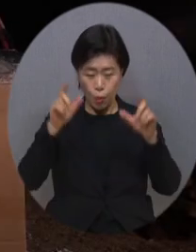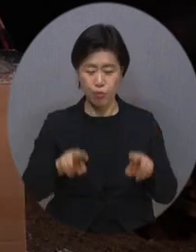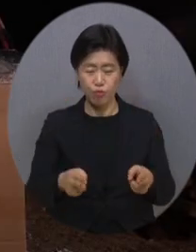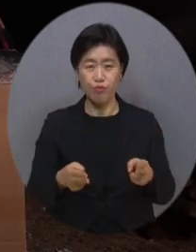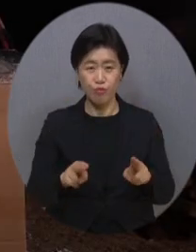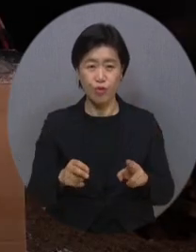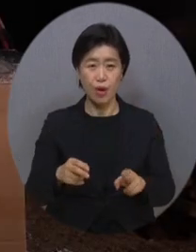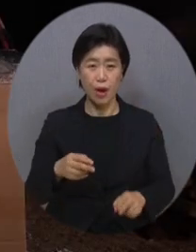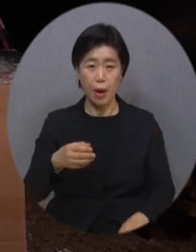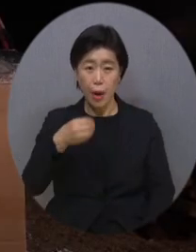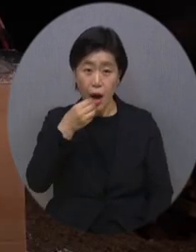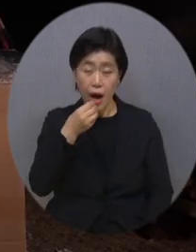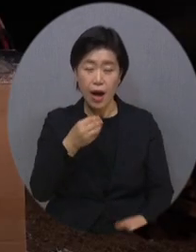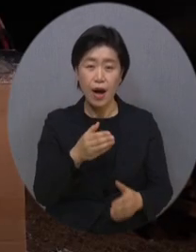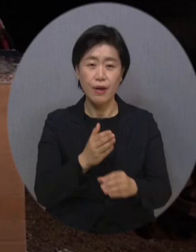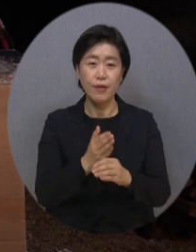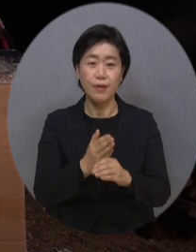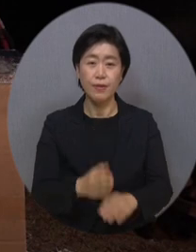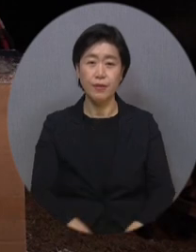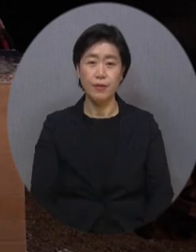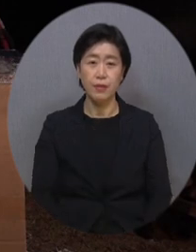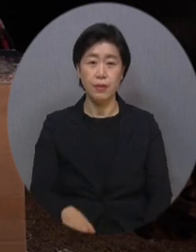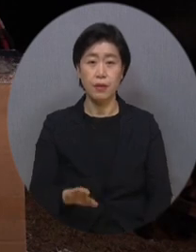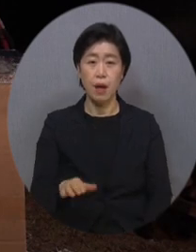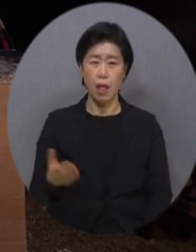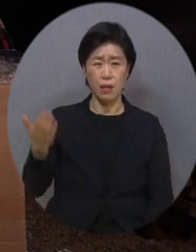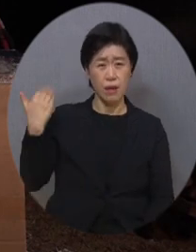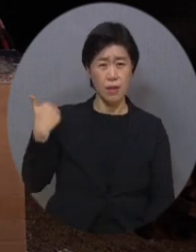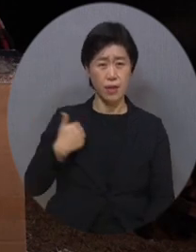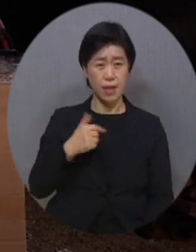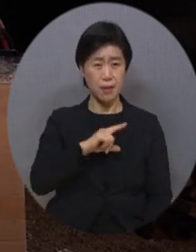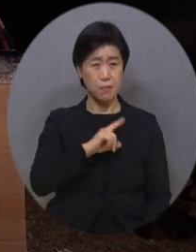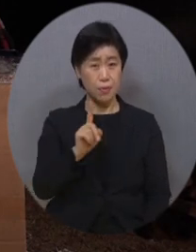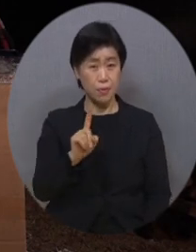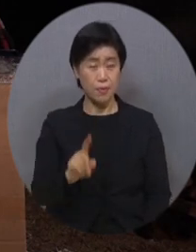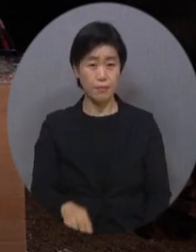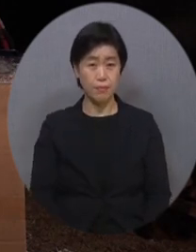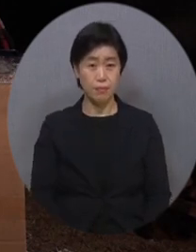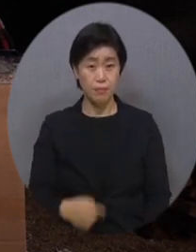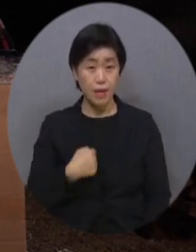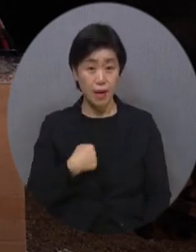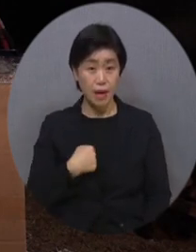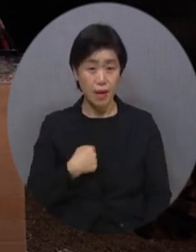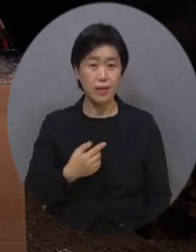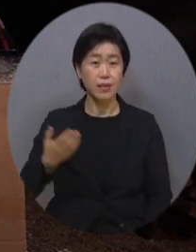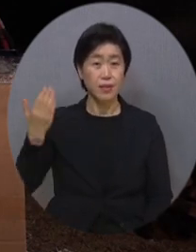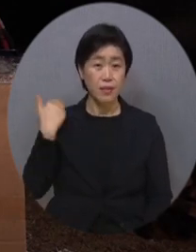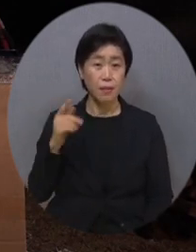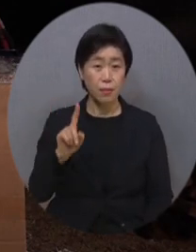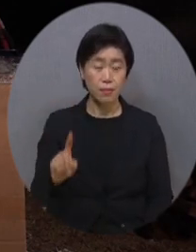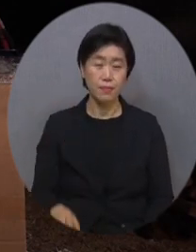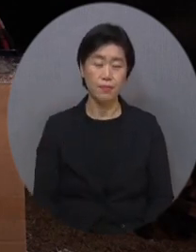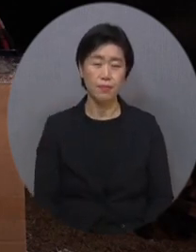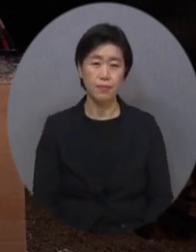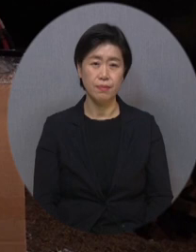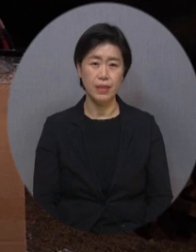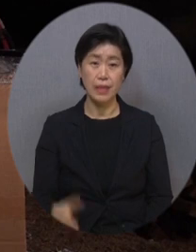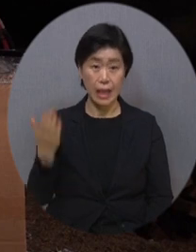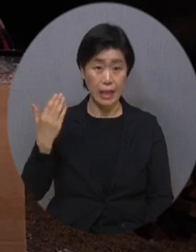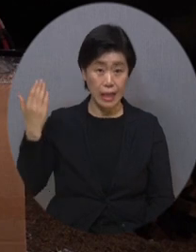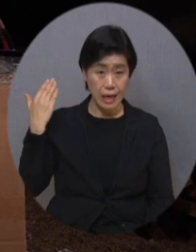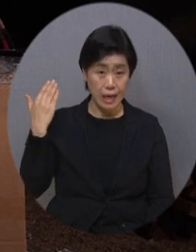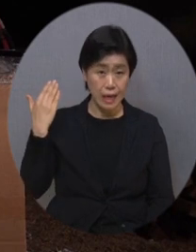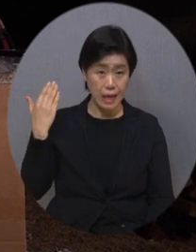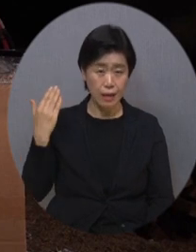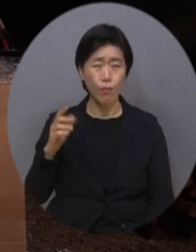그 네, 전에 들었어요. 그 전에는 뭐였지? 아? 어? 그 전에는 뭐였지? 아? 아니 그 전에. 그 전에? 그